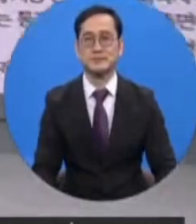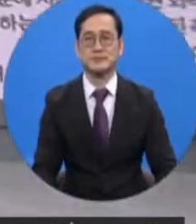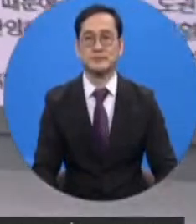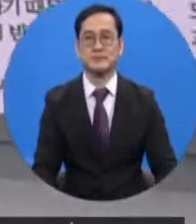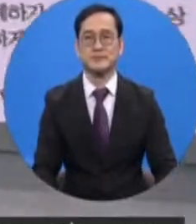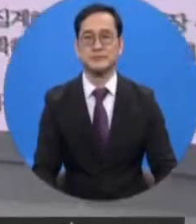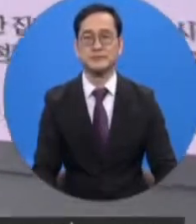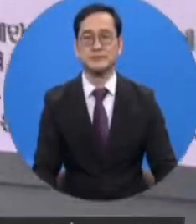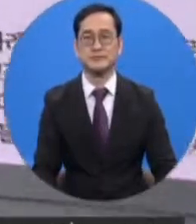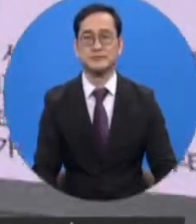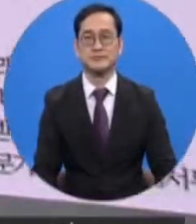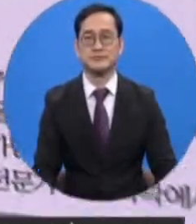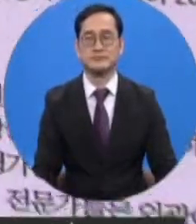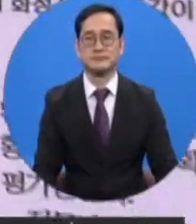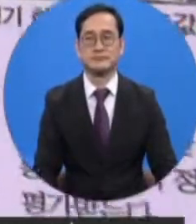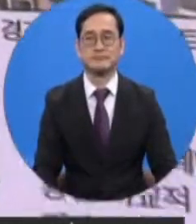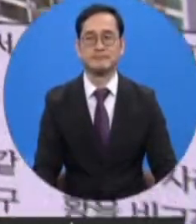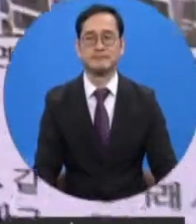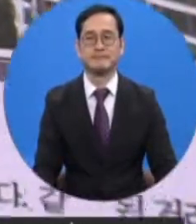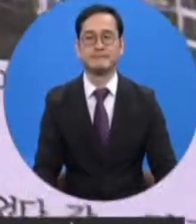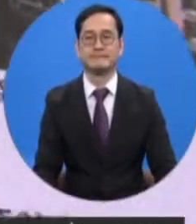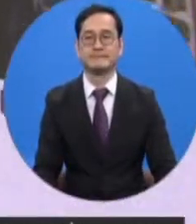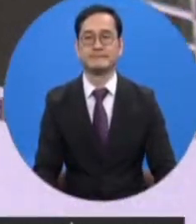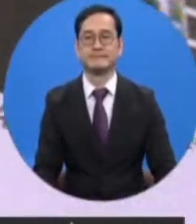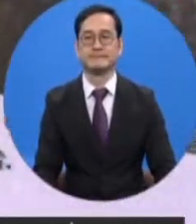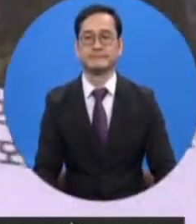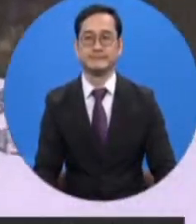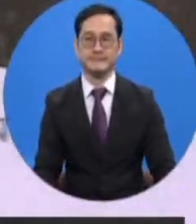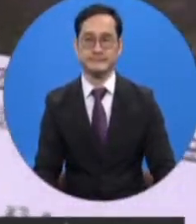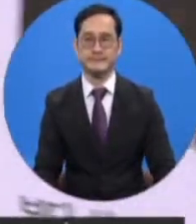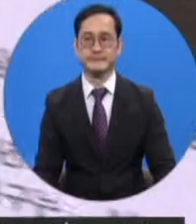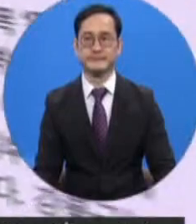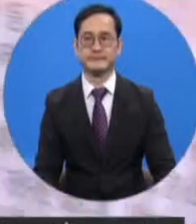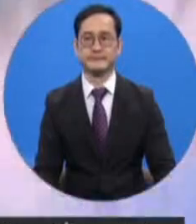장담할 수 없겠죠, 집값이라는 건. 지금까지 신문 읽어주는 남자였습니다.